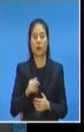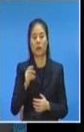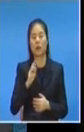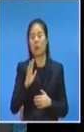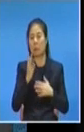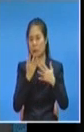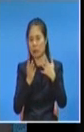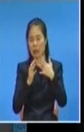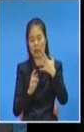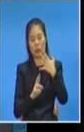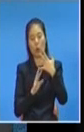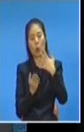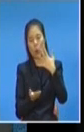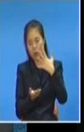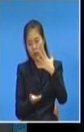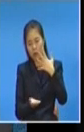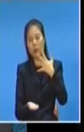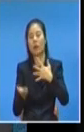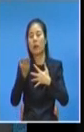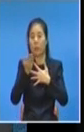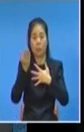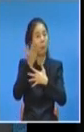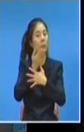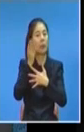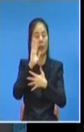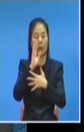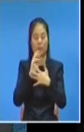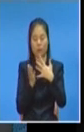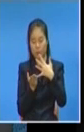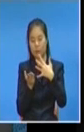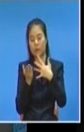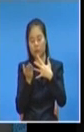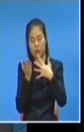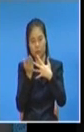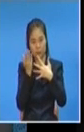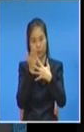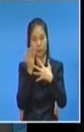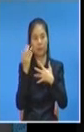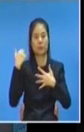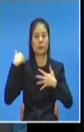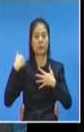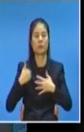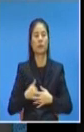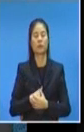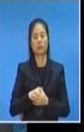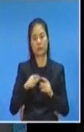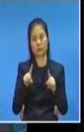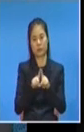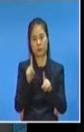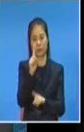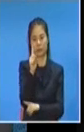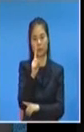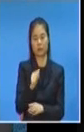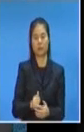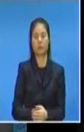คนที่เพิ่งขึ้นจากรองผู้กับมาแล้วโดดข้ามชั้น2ไปชั้น1เลยอันนี้ไม่ได้นะครับอันนี้เราก็กำหนดเช่นเดียวกันนะครับไม่ระดับก